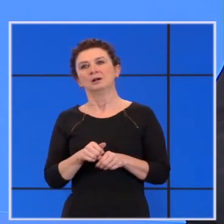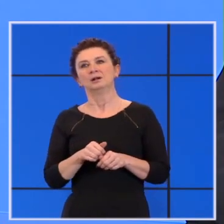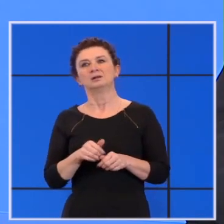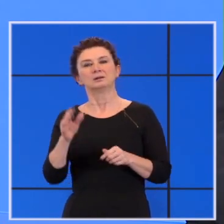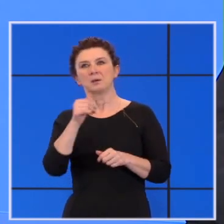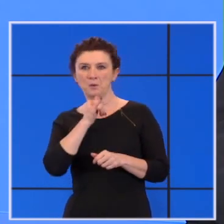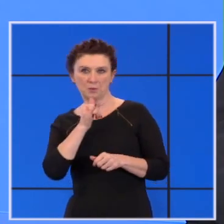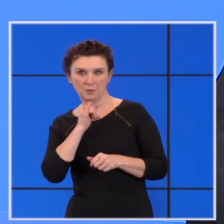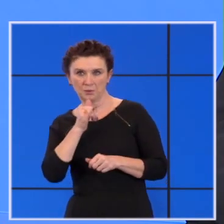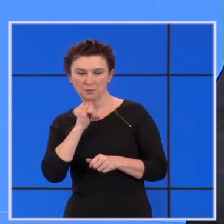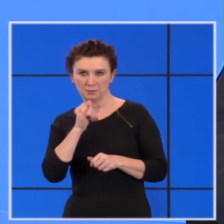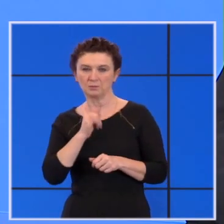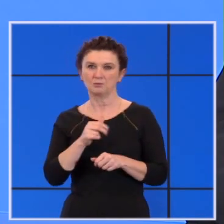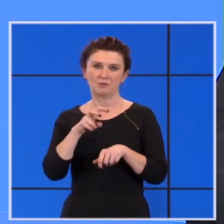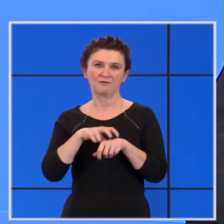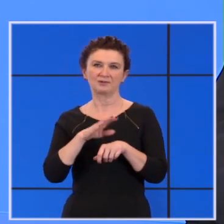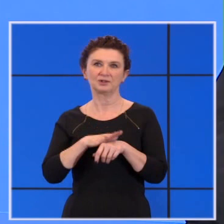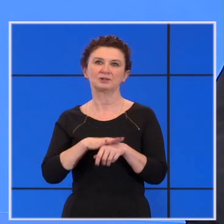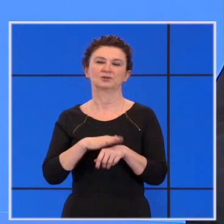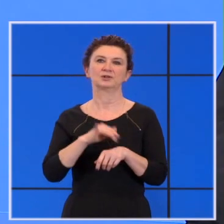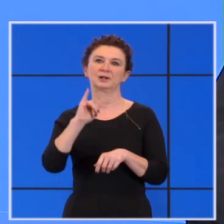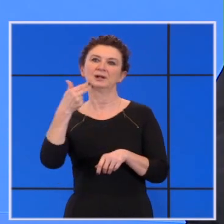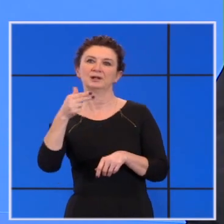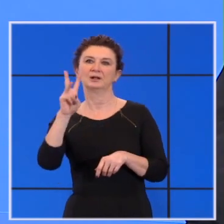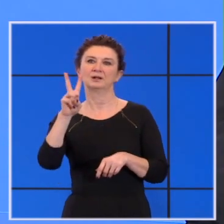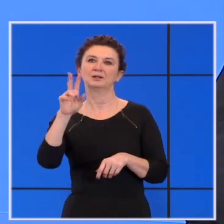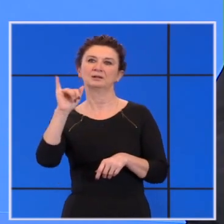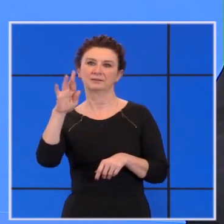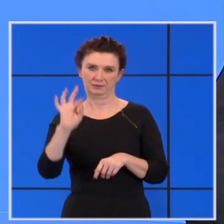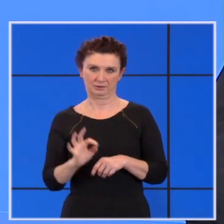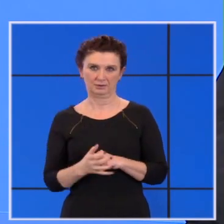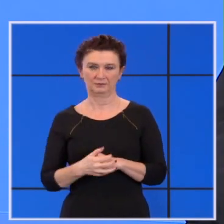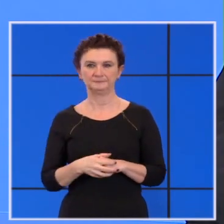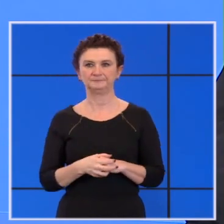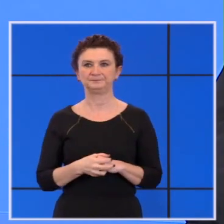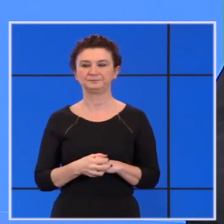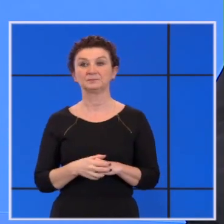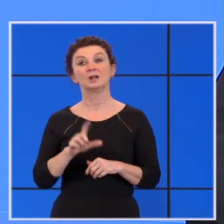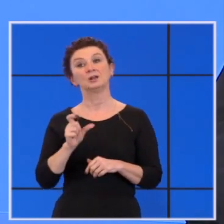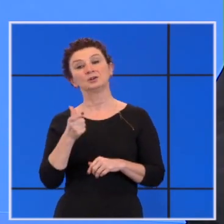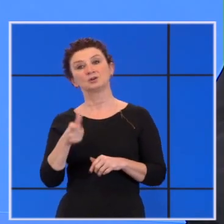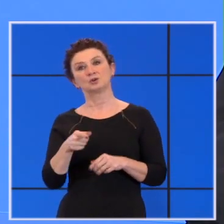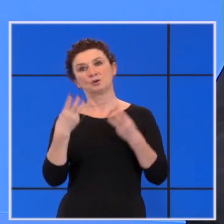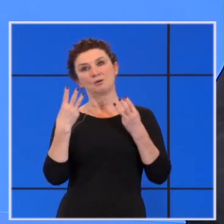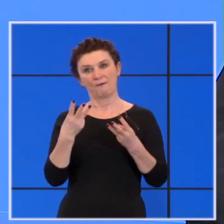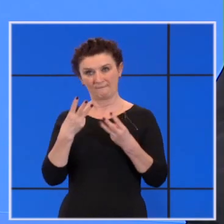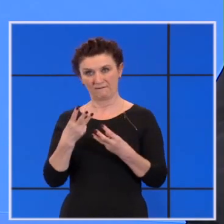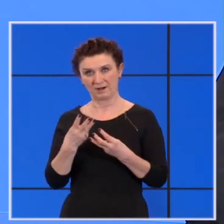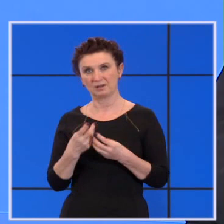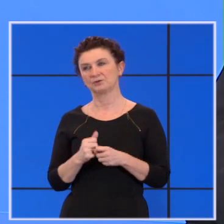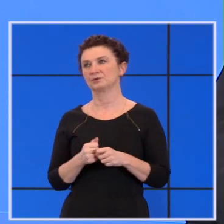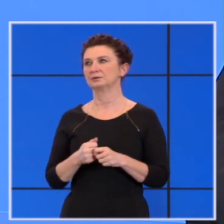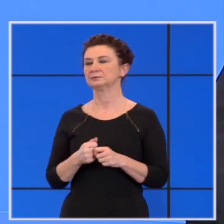rekomendowaną, tylko tak jak powiedziałam, po udowodnionym 12-miesięcznym okresie skutecznego leczenia. I to, co istotne, co przekonywało moich